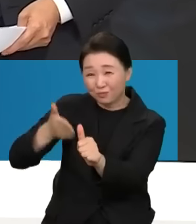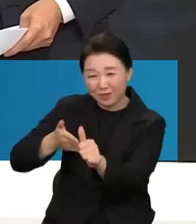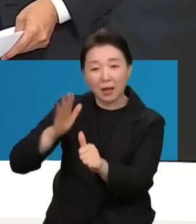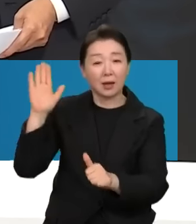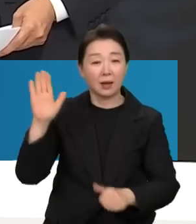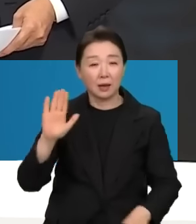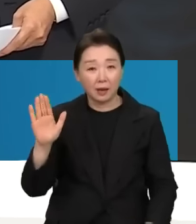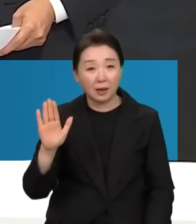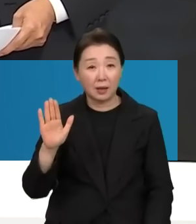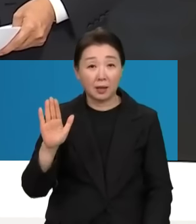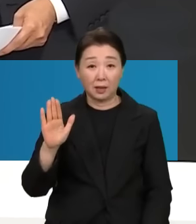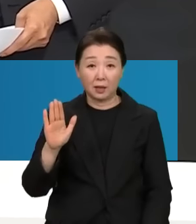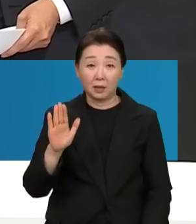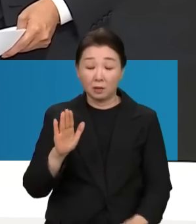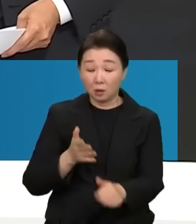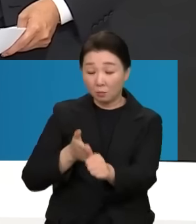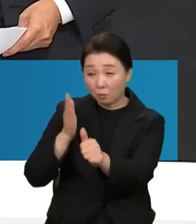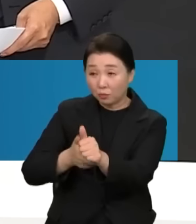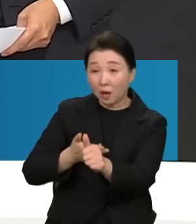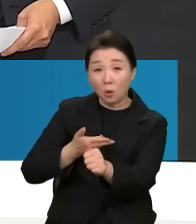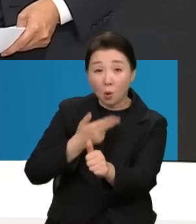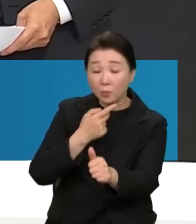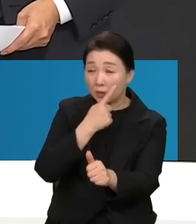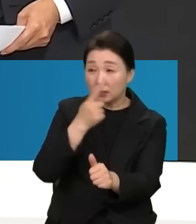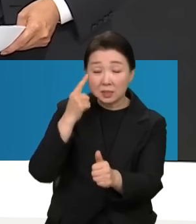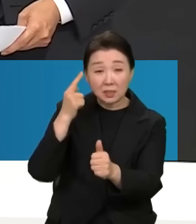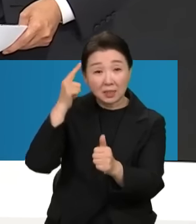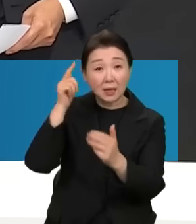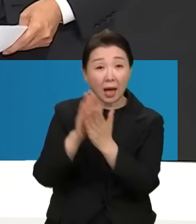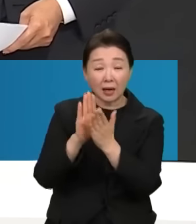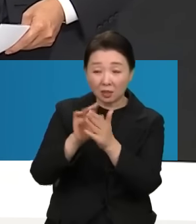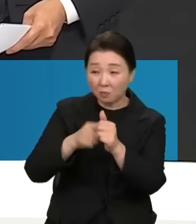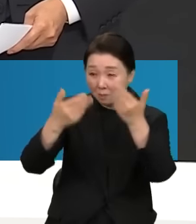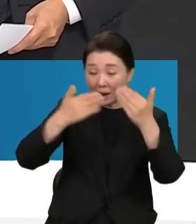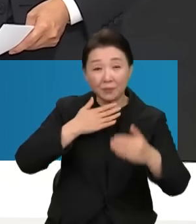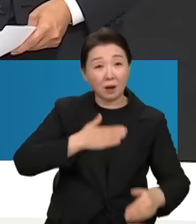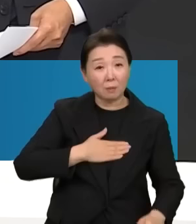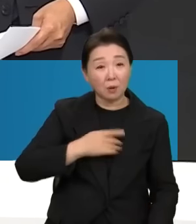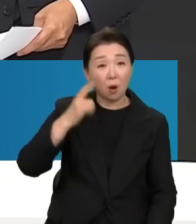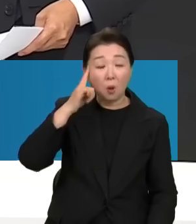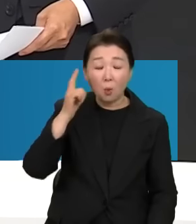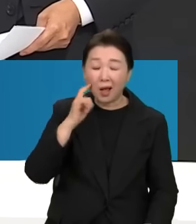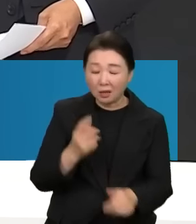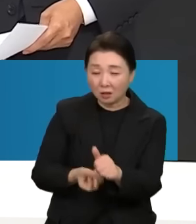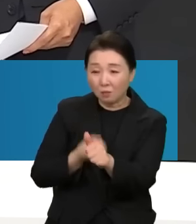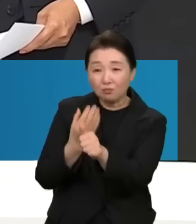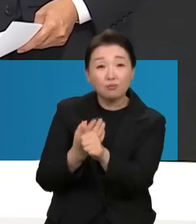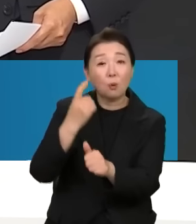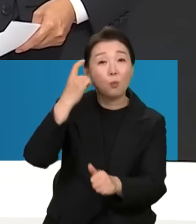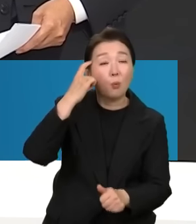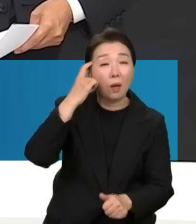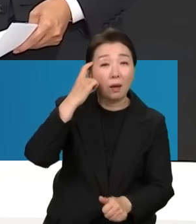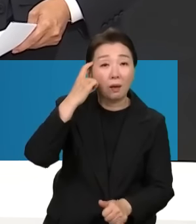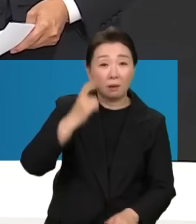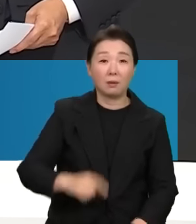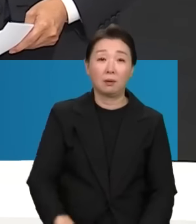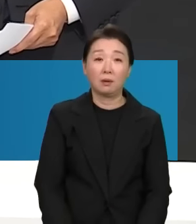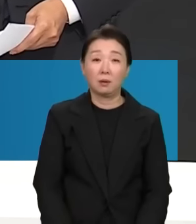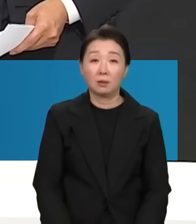판단했습니다. 그렇다면 요구도 받지 않은 증인이 처벌받을 걸 알면서 왜 위증을 했느냐가 의문으로 남는데